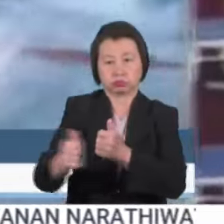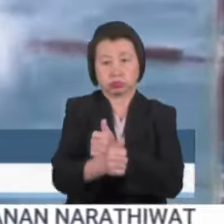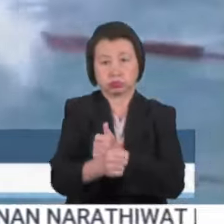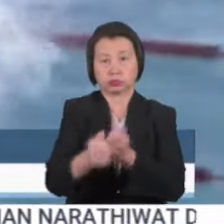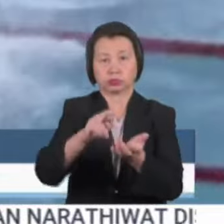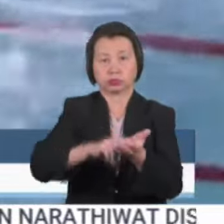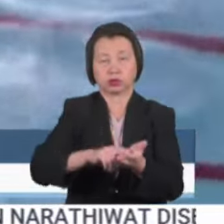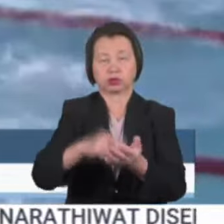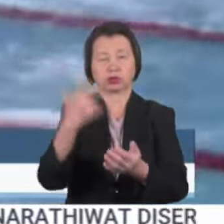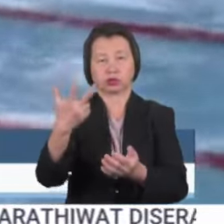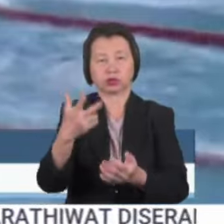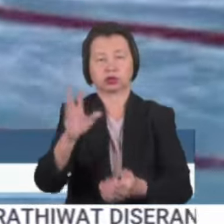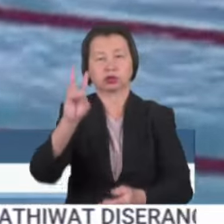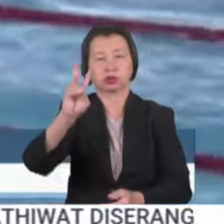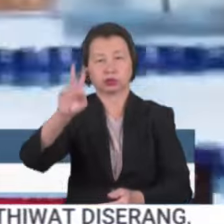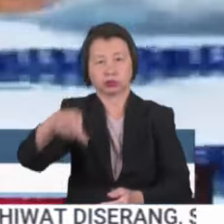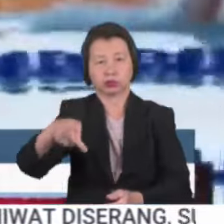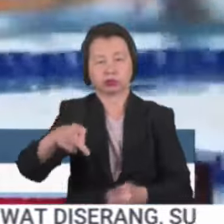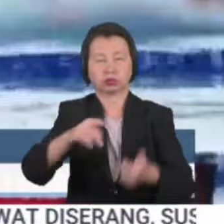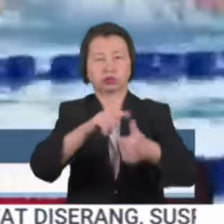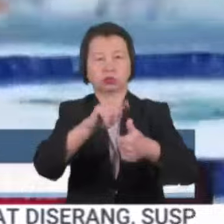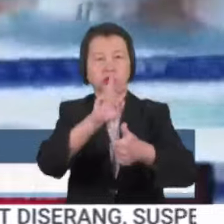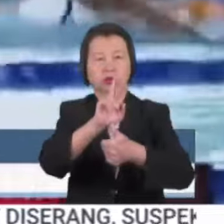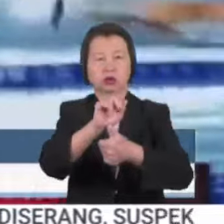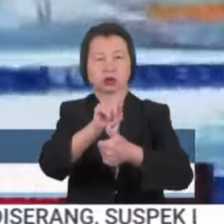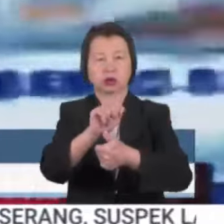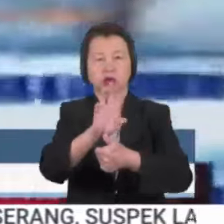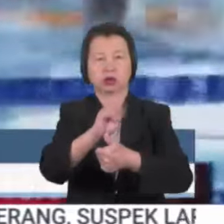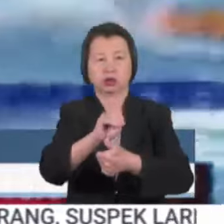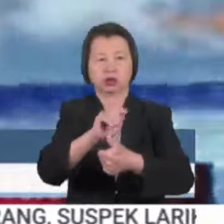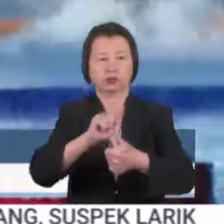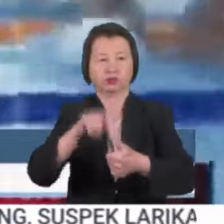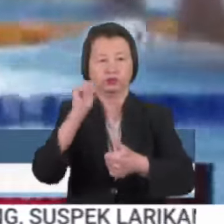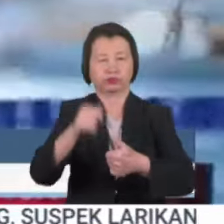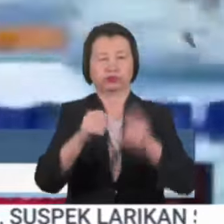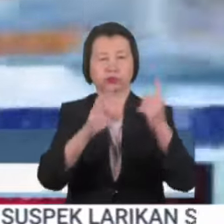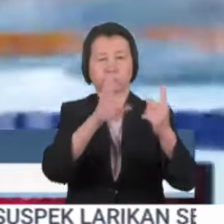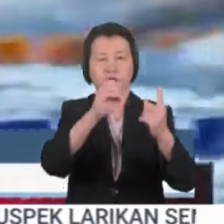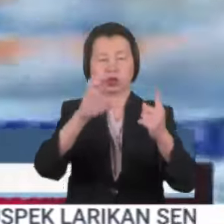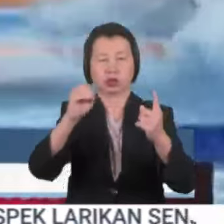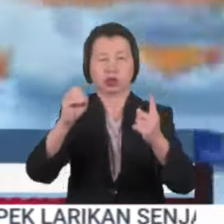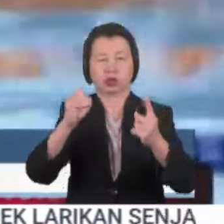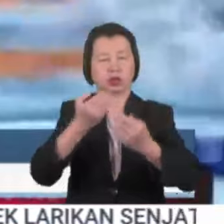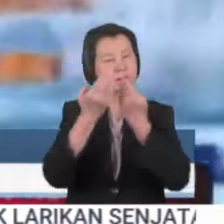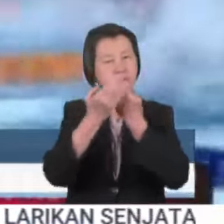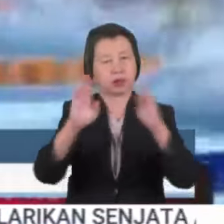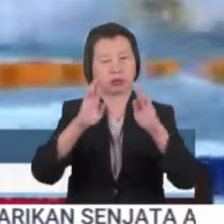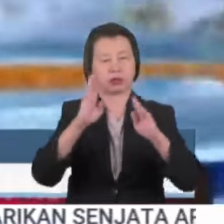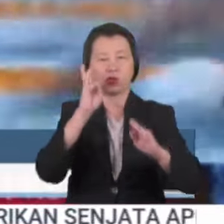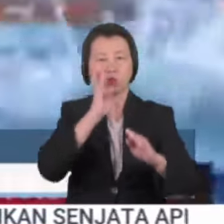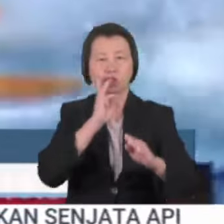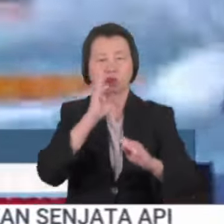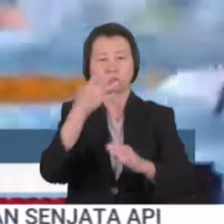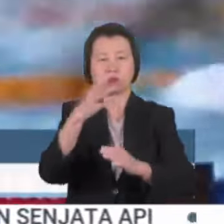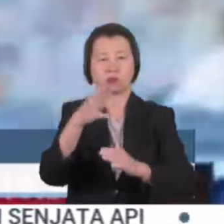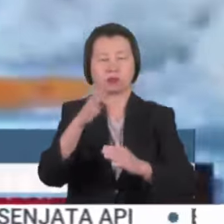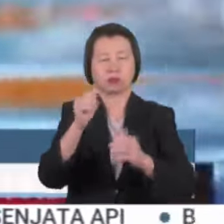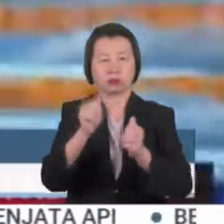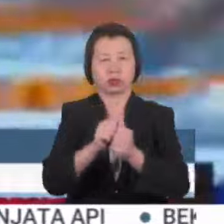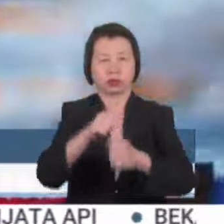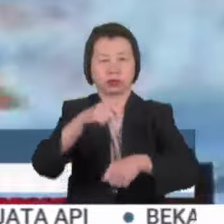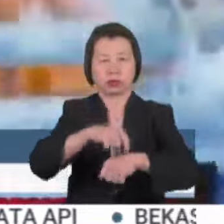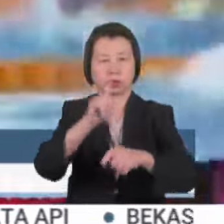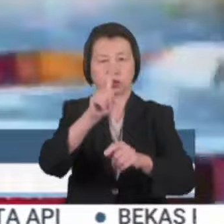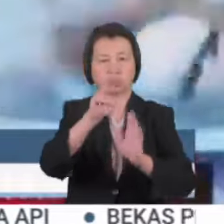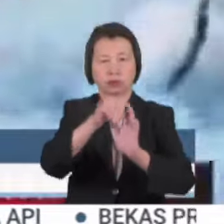wilayah persekutuan, Esyil Razin Razman menerusi acara 100 meter gaya bebas wanita S14 dengan catatan